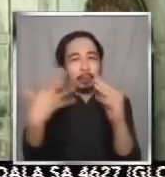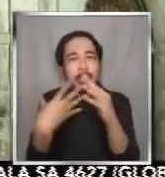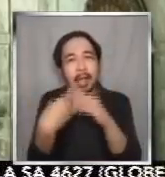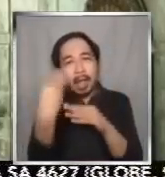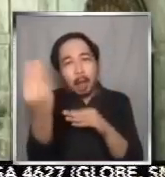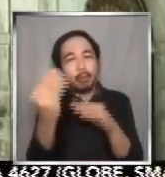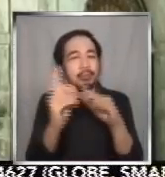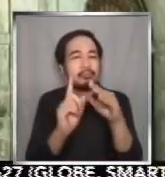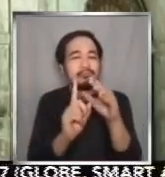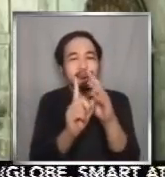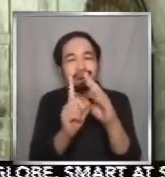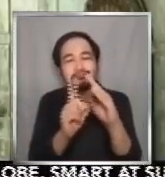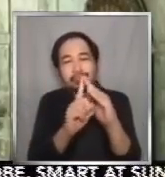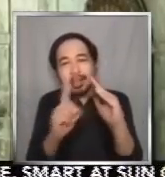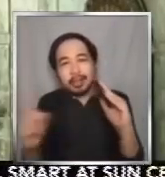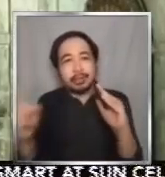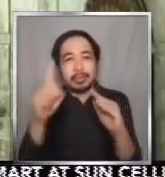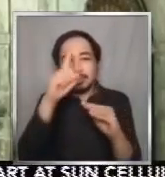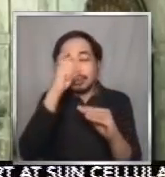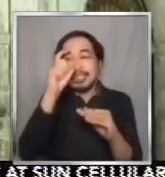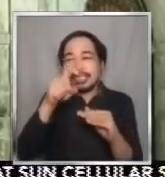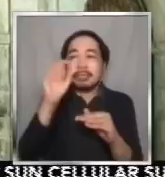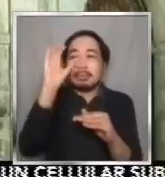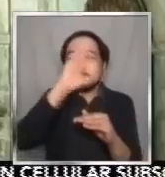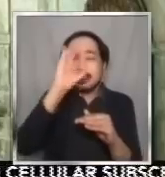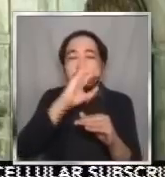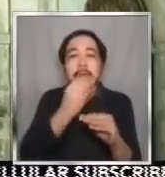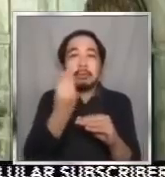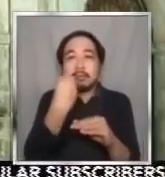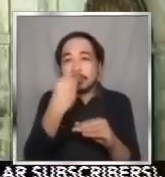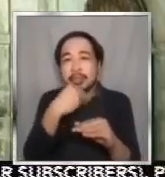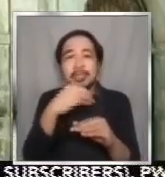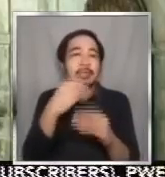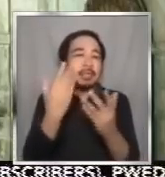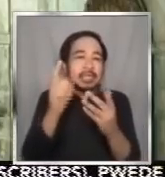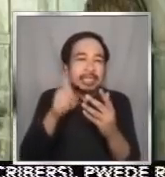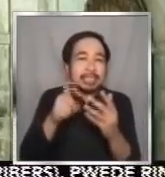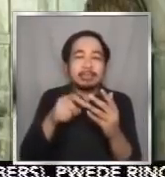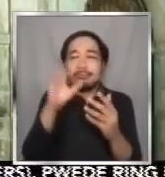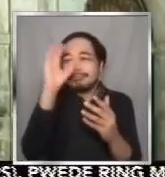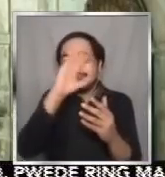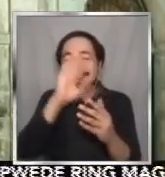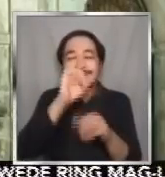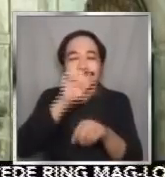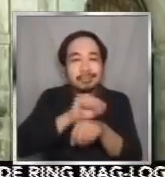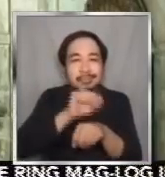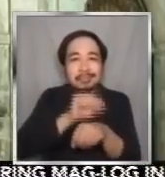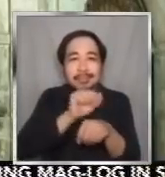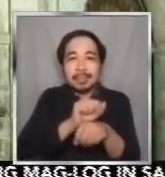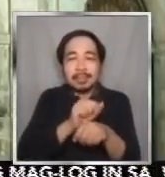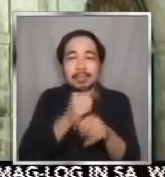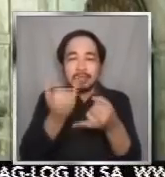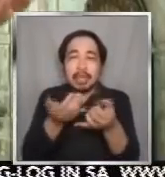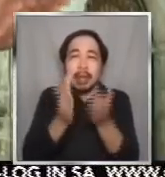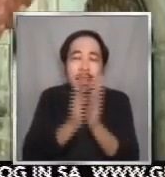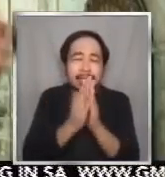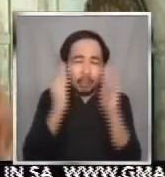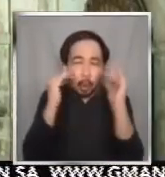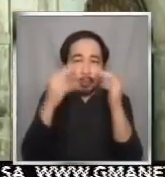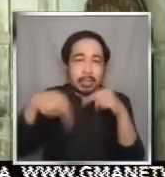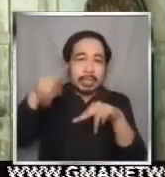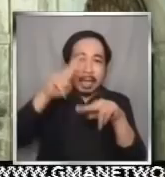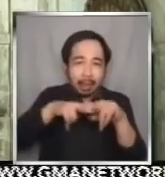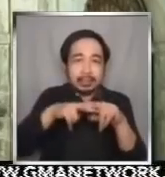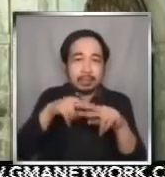dahil kailangan humanap ng makakain at papagkakakitaan. Kaya ang hiling nila sana ay madagdagan ng ayuda, lalo't ECQ nga uli